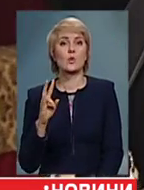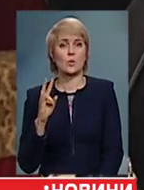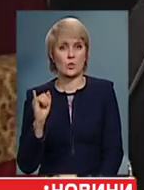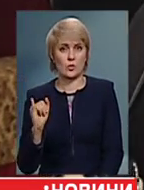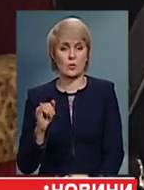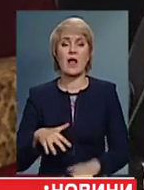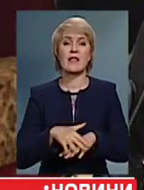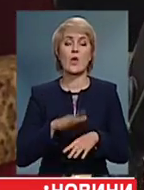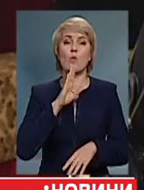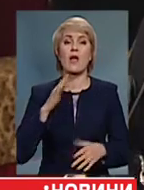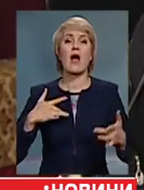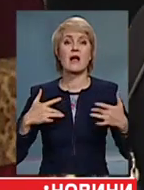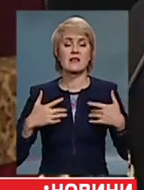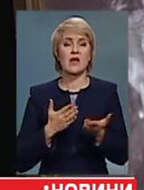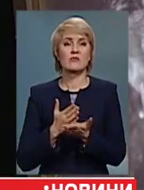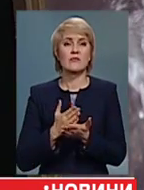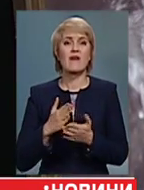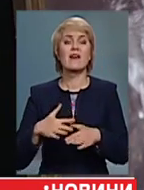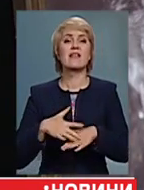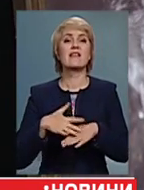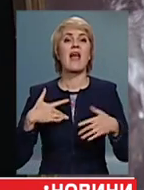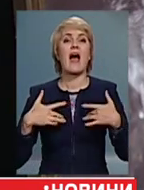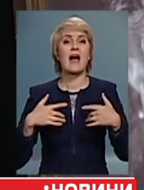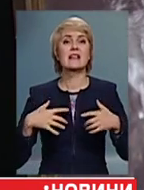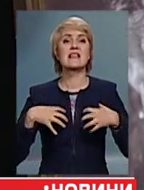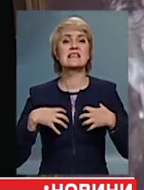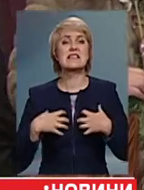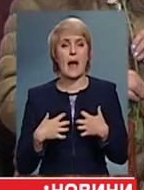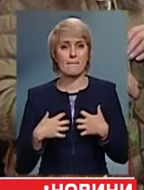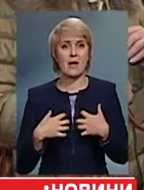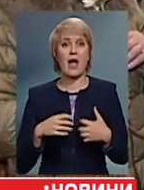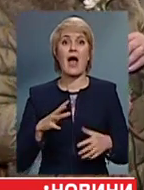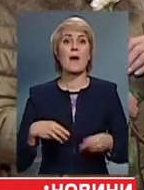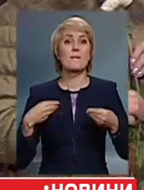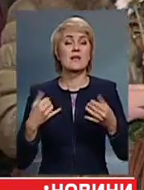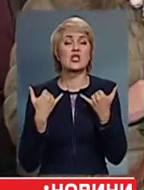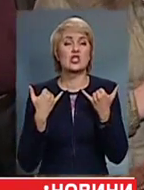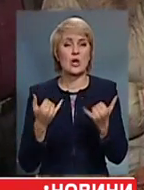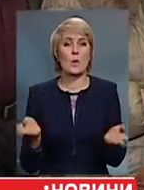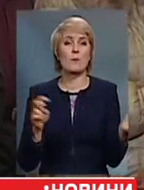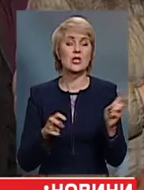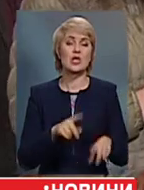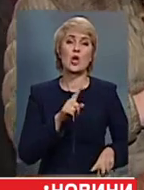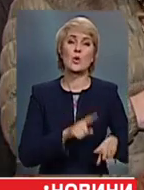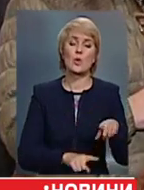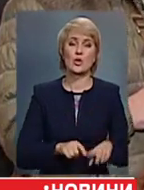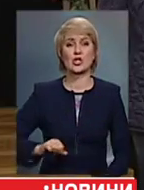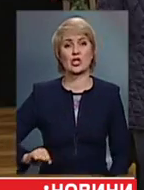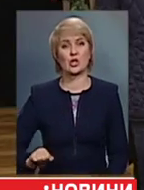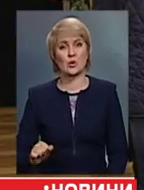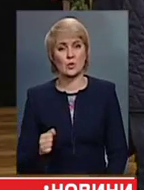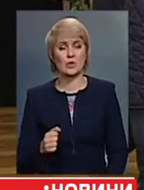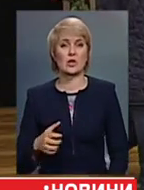Йому народна артистка віддала півстоліття свого життя. Скласти останню шану Валерії Заклунній прийшли родичі, друзі, колеги та